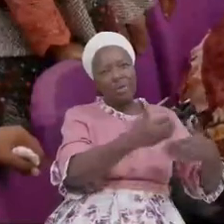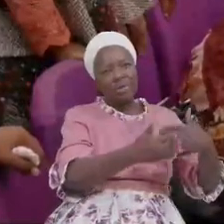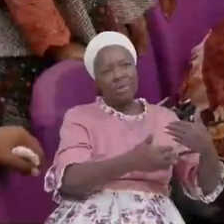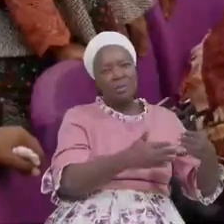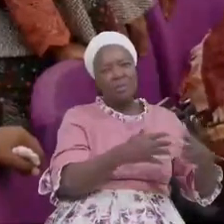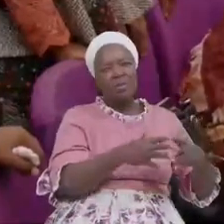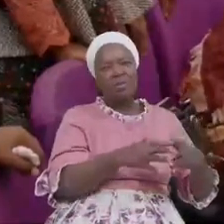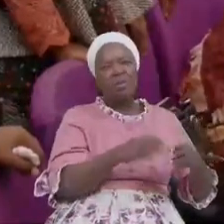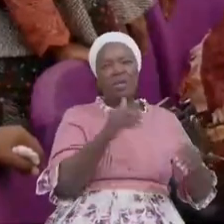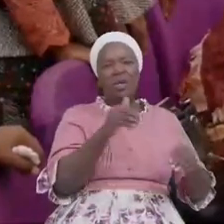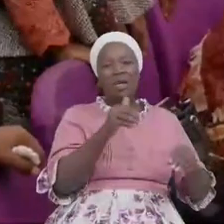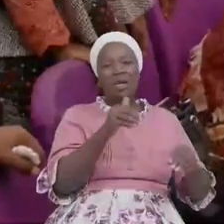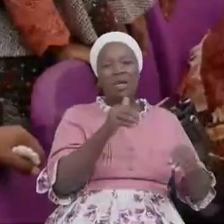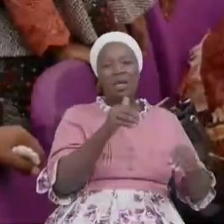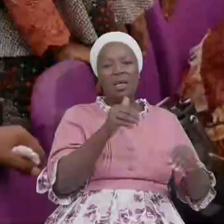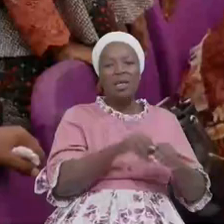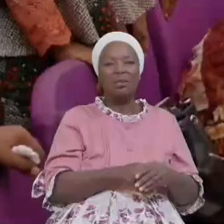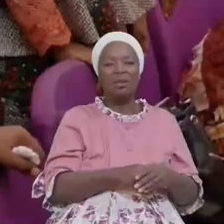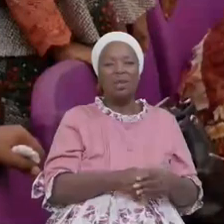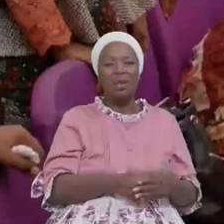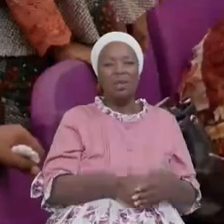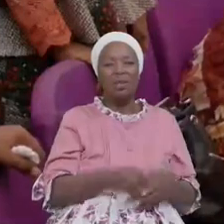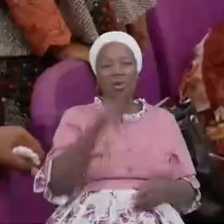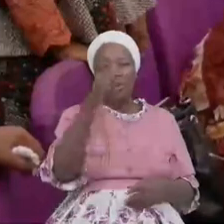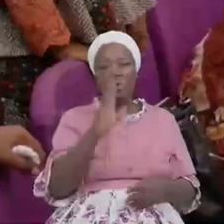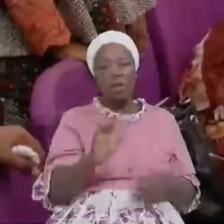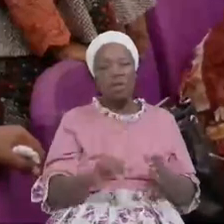dans la piété, le progrès